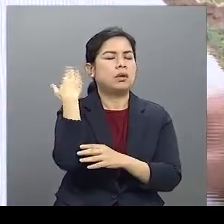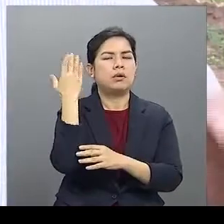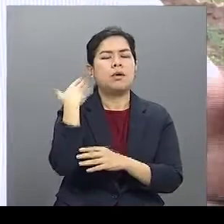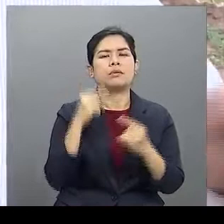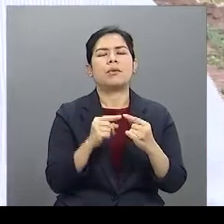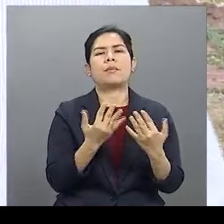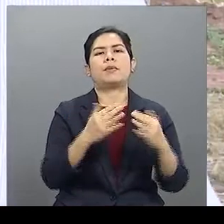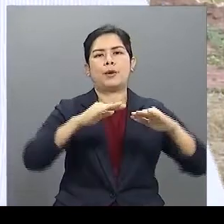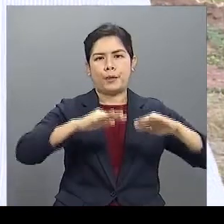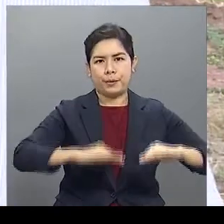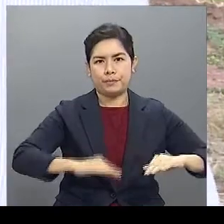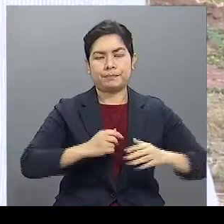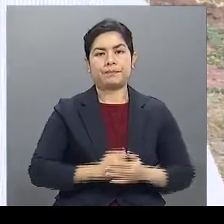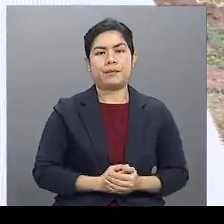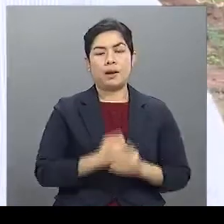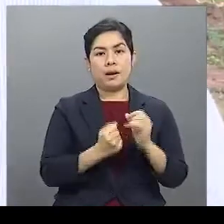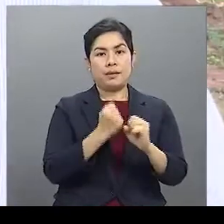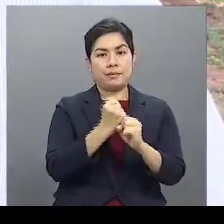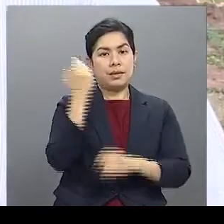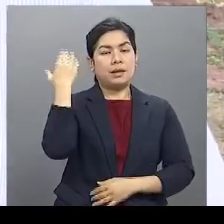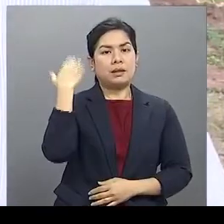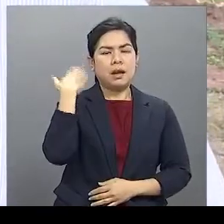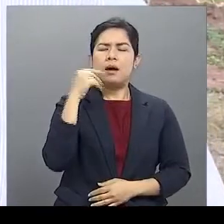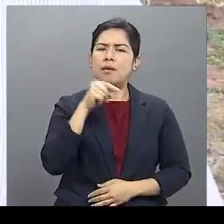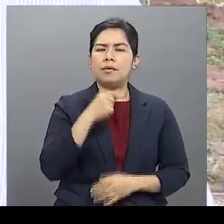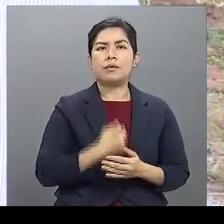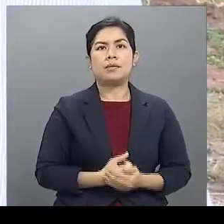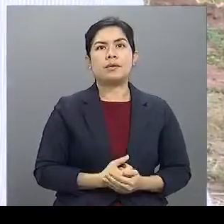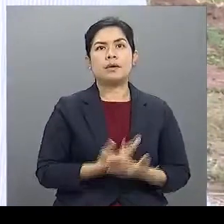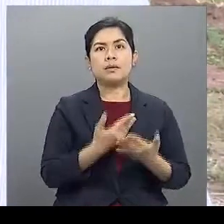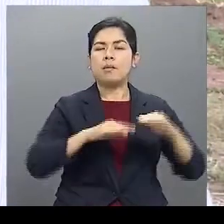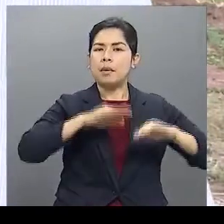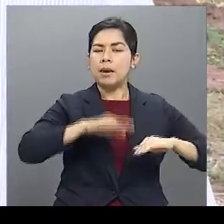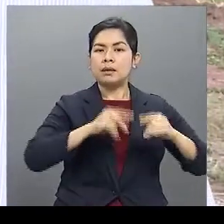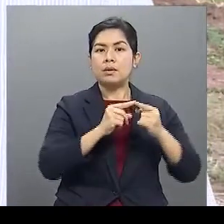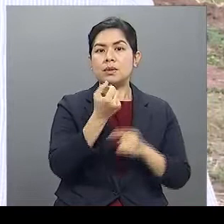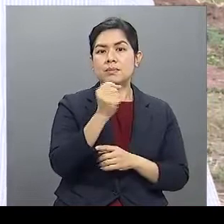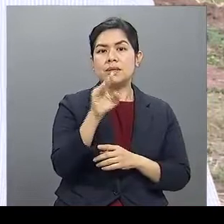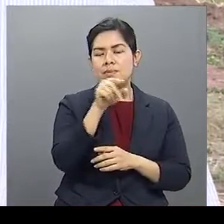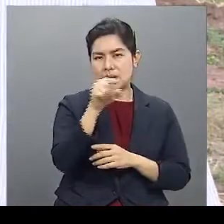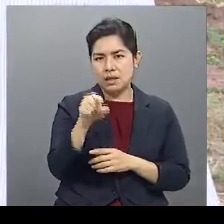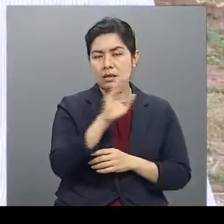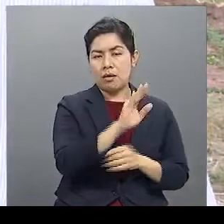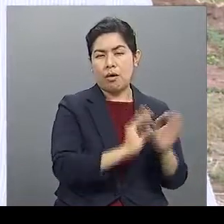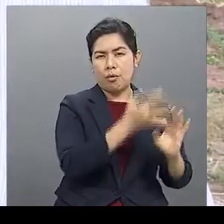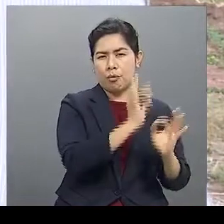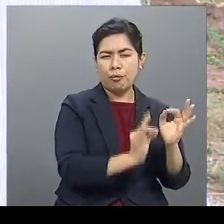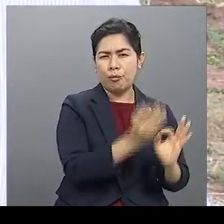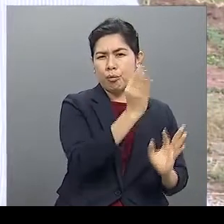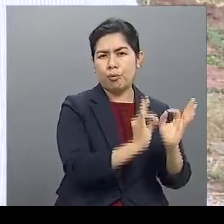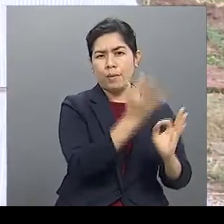้ในปีที่ผ่านมาเนี่ยมีประมาณ 14% ไฟไหม้ปีนี้มีแค่